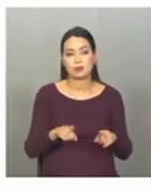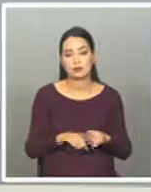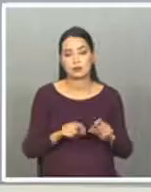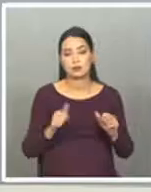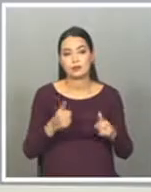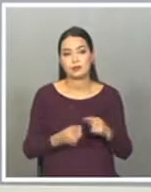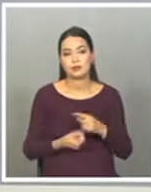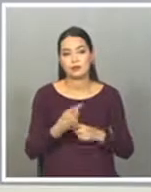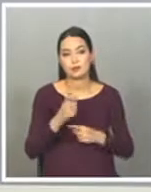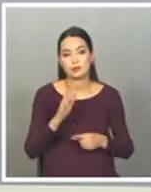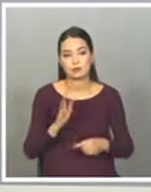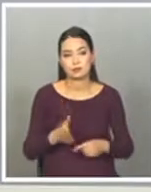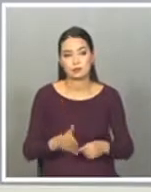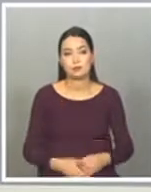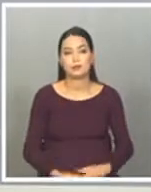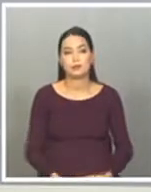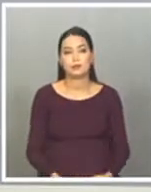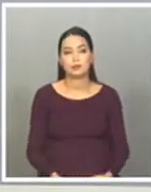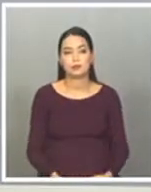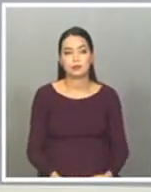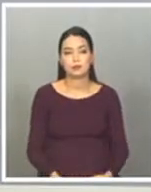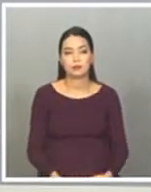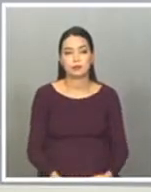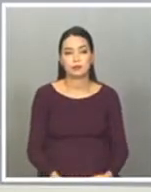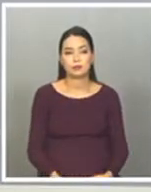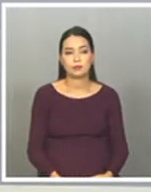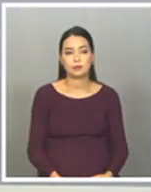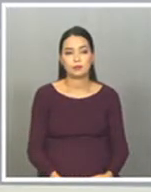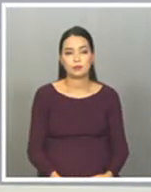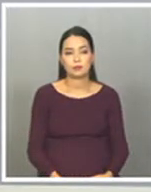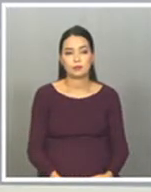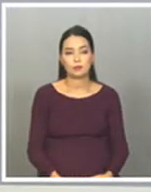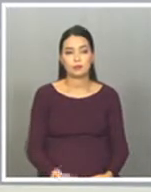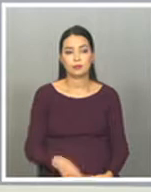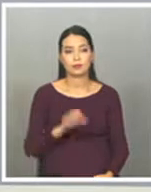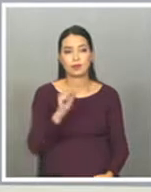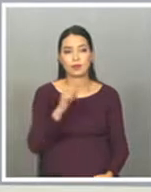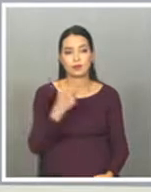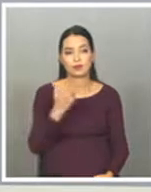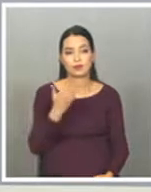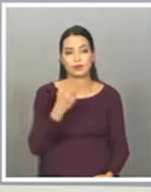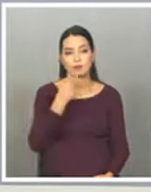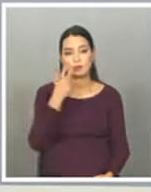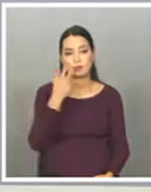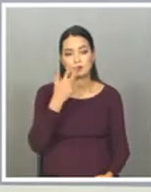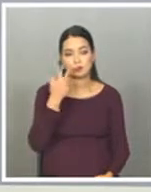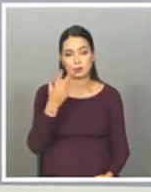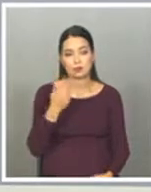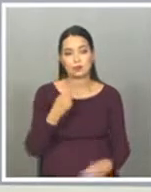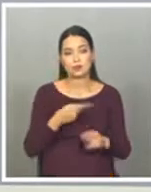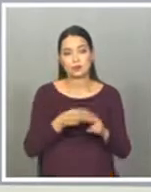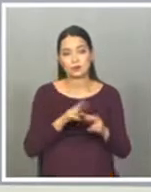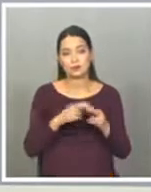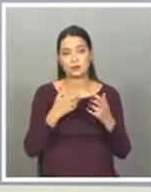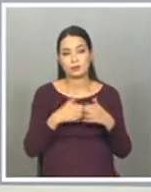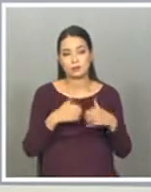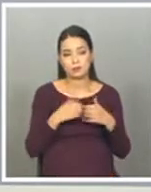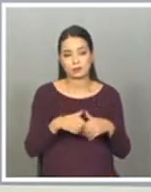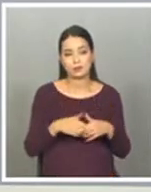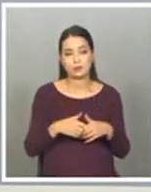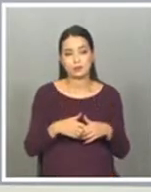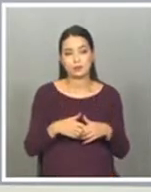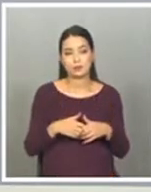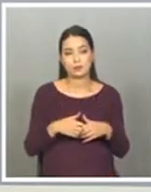келеді. Яғни а куб қосылған б куб формуласын еске түсіретін болсақ, бірінші жақшада а қосылған б,